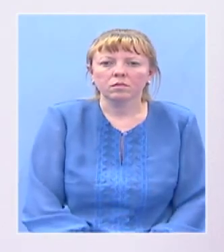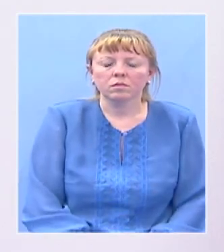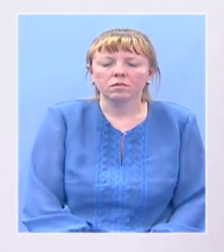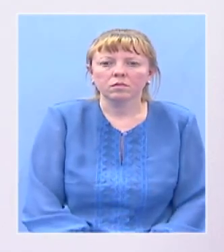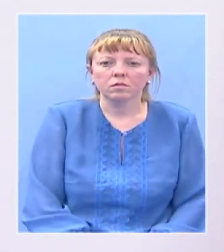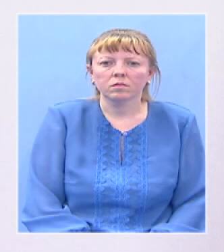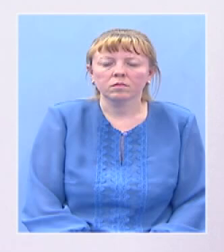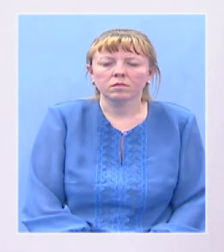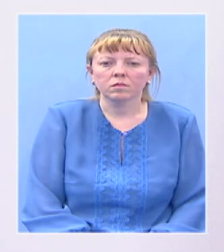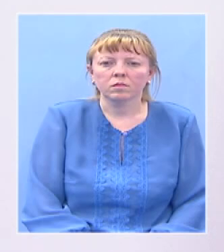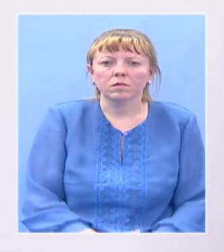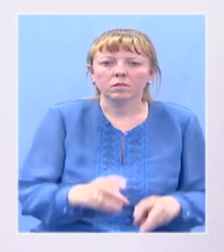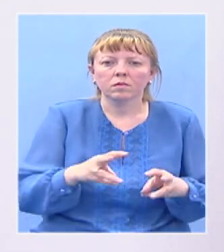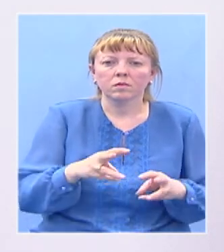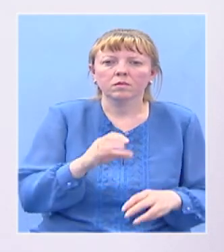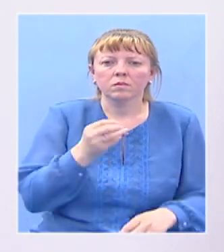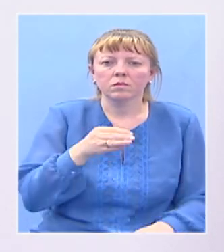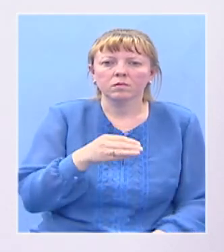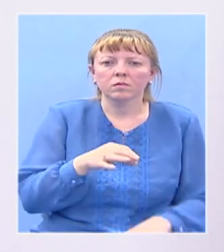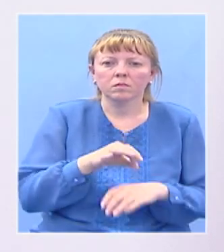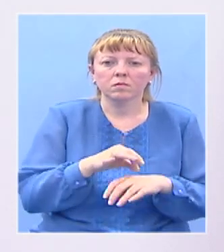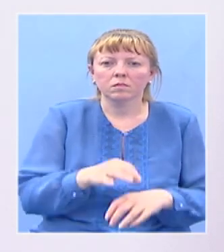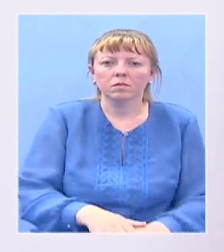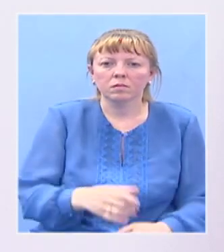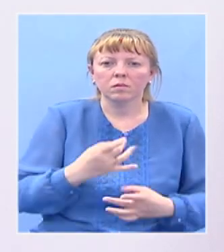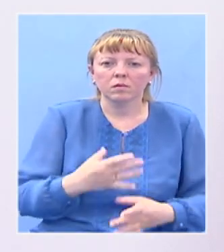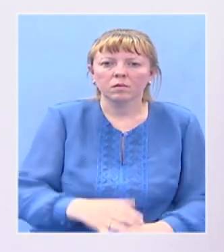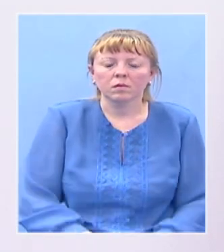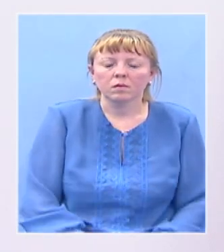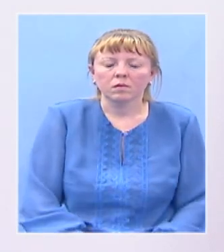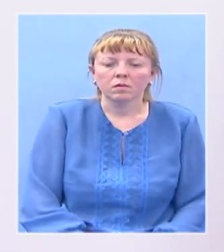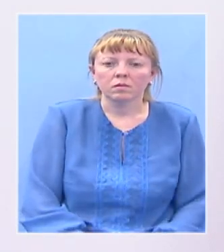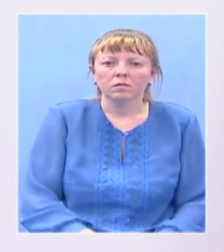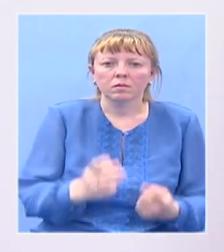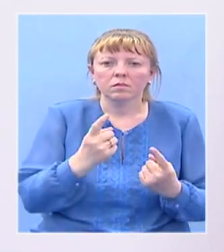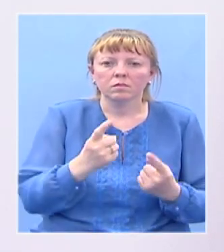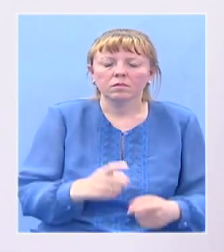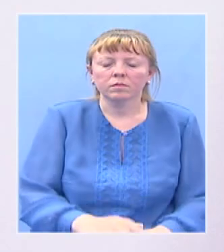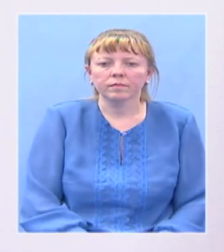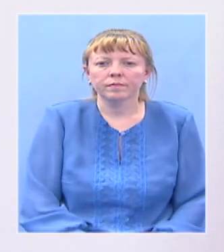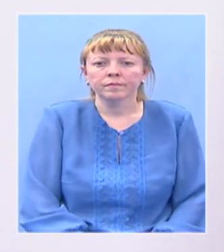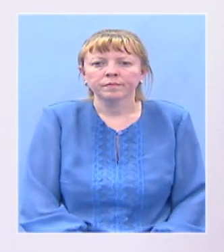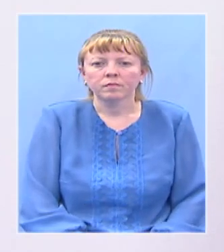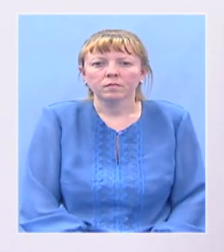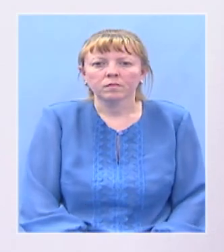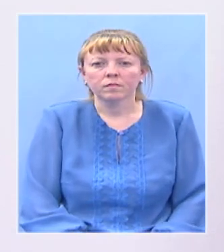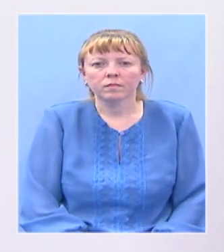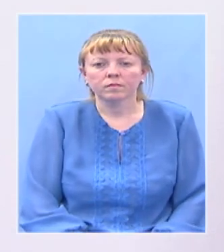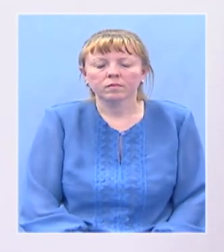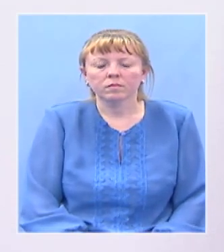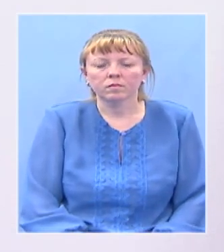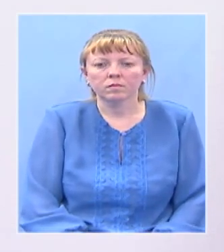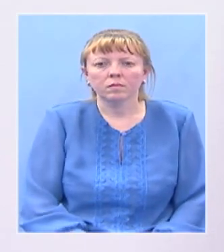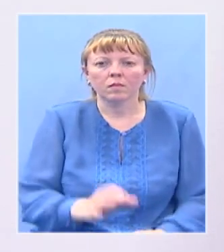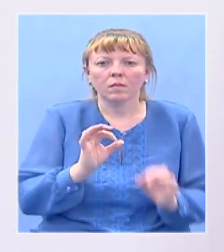как Министерством так и комитетом проводится ряд мероприятий крупные мероприятия так скажем именно касается это